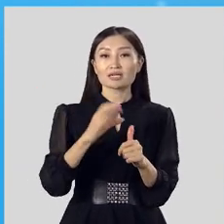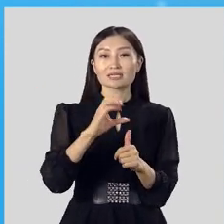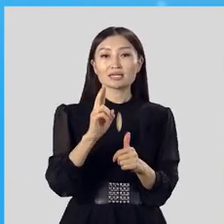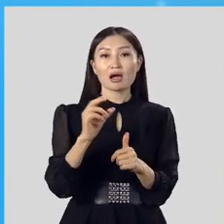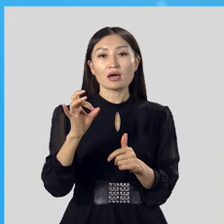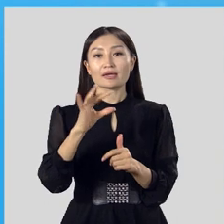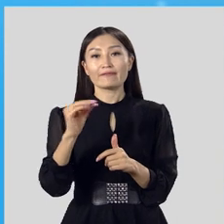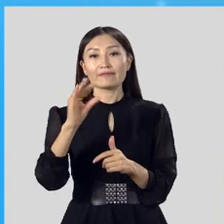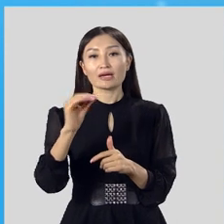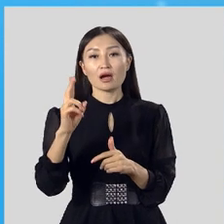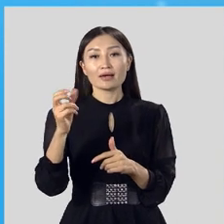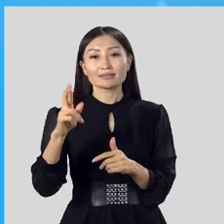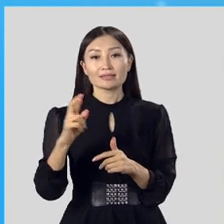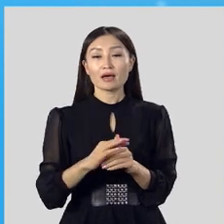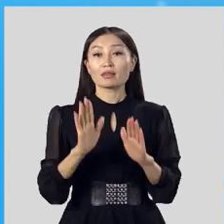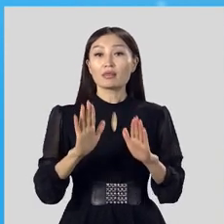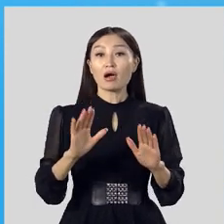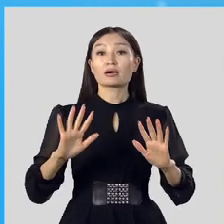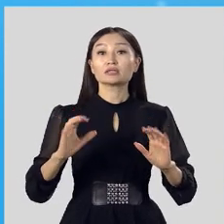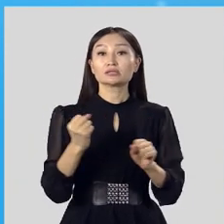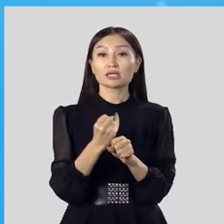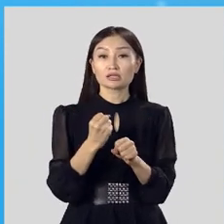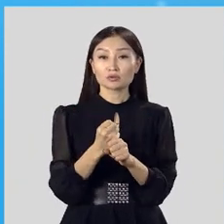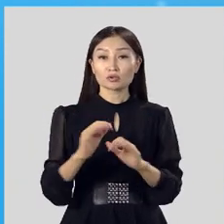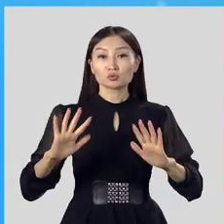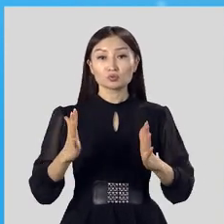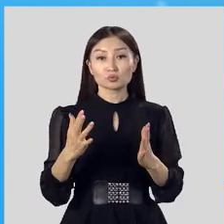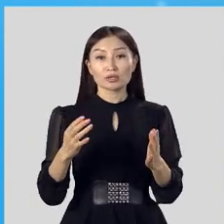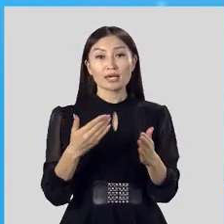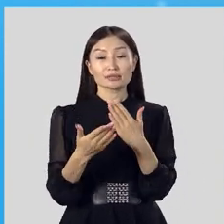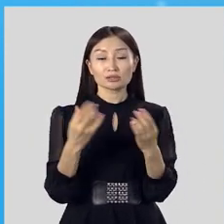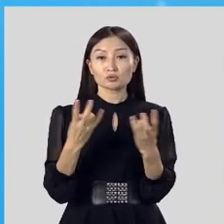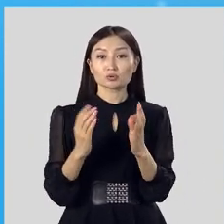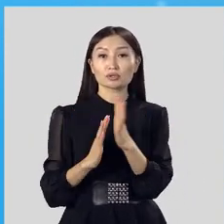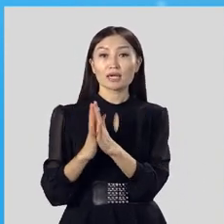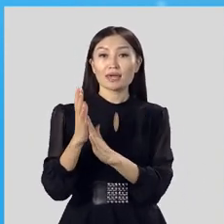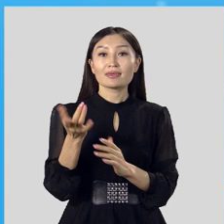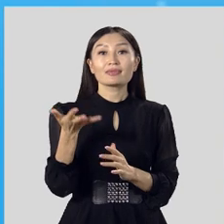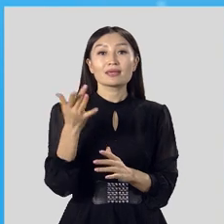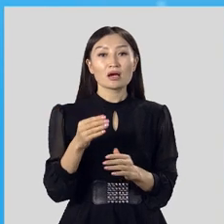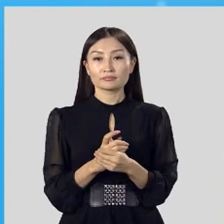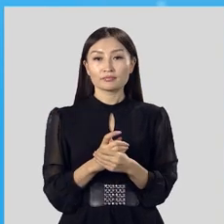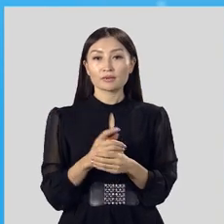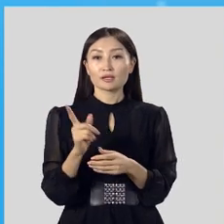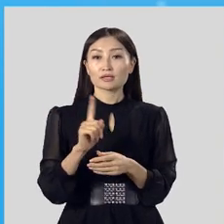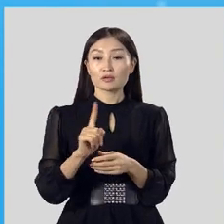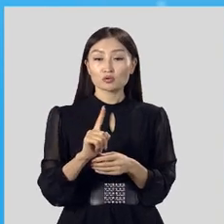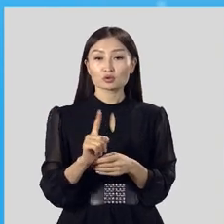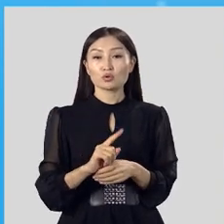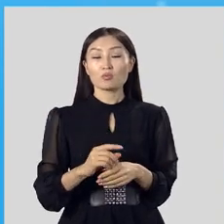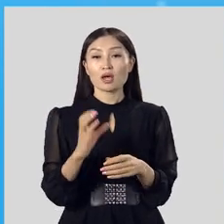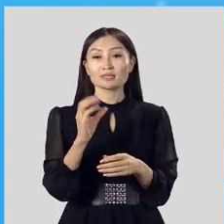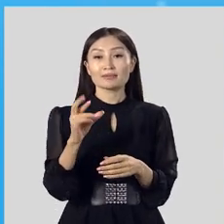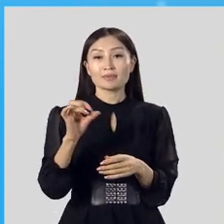скарификация. Как же поступить в ситуации, если нужно прорастить не несколько семян, а тысячи? Для того,